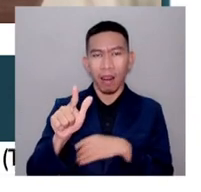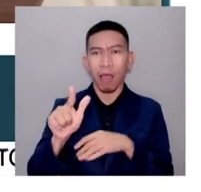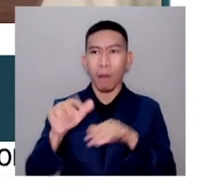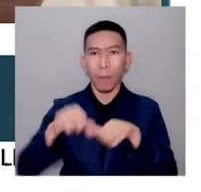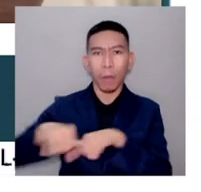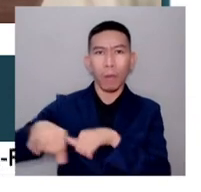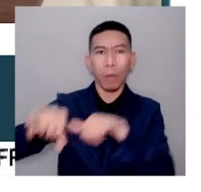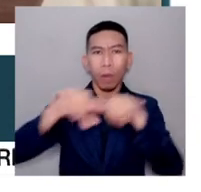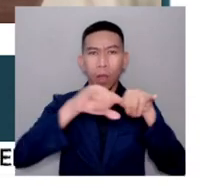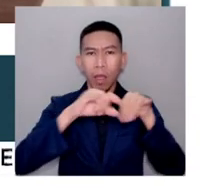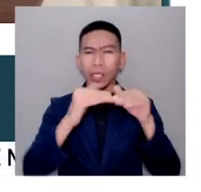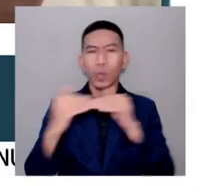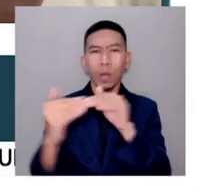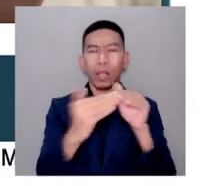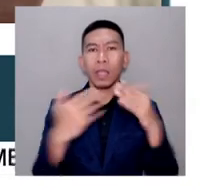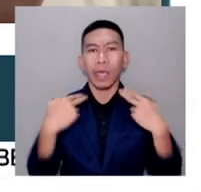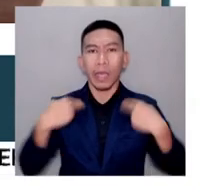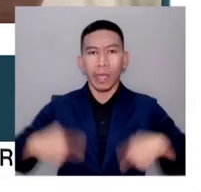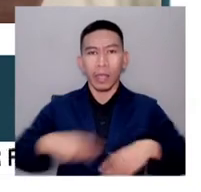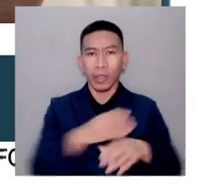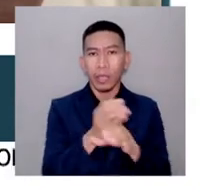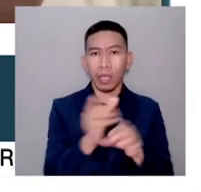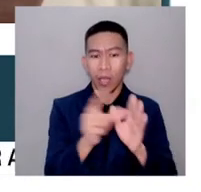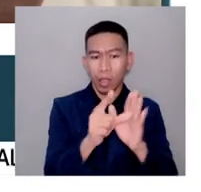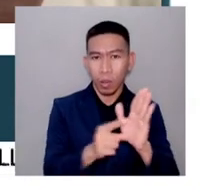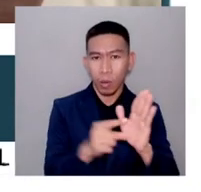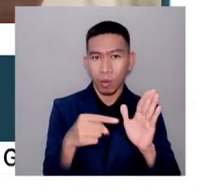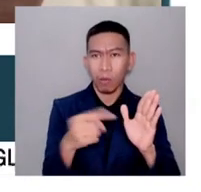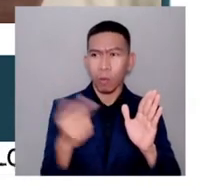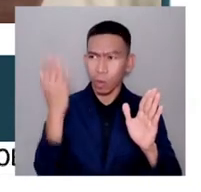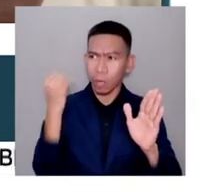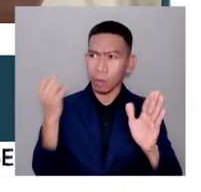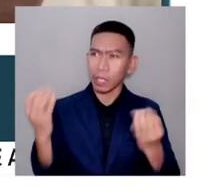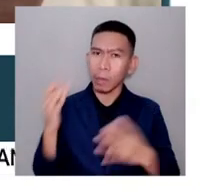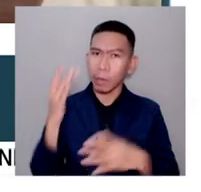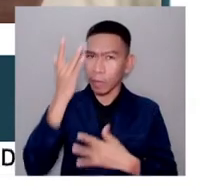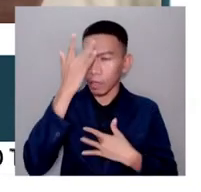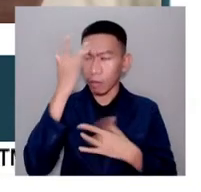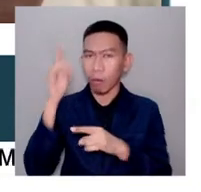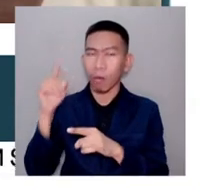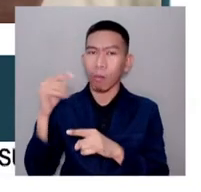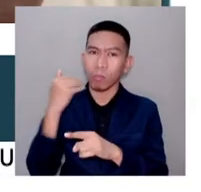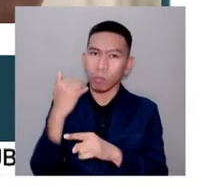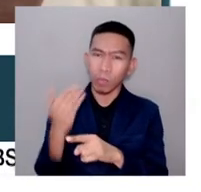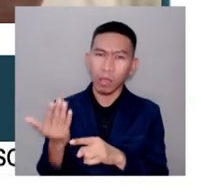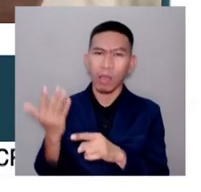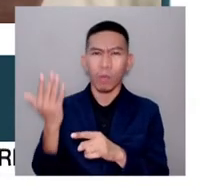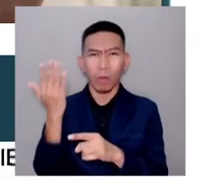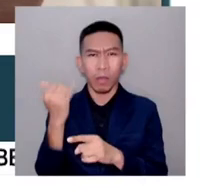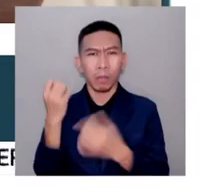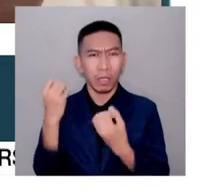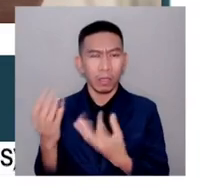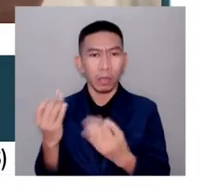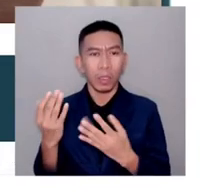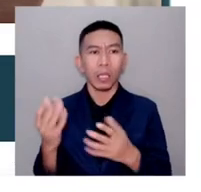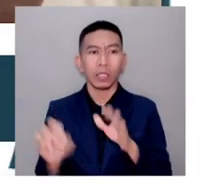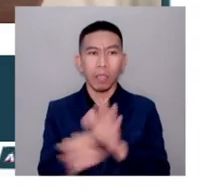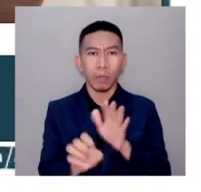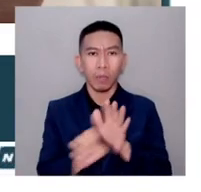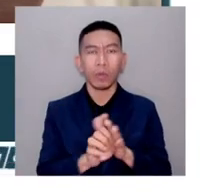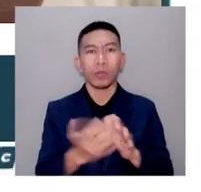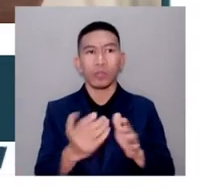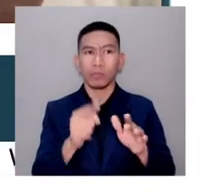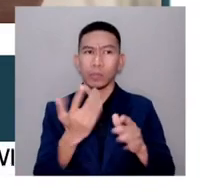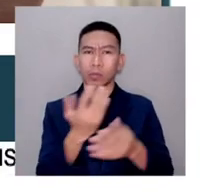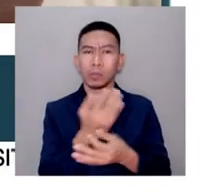at namatay na hindi sana dapat kailangan? Bakit yung happy at safe space nung una ng social media